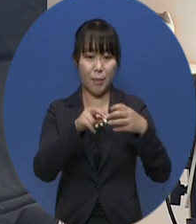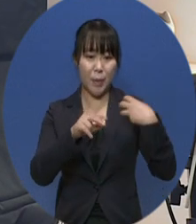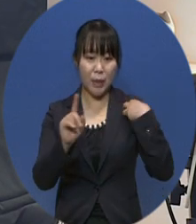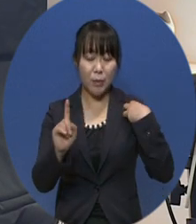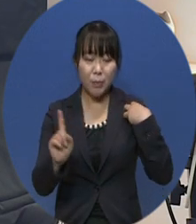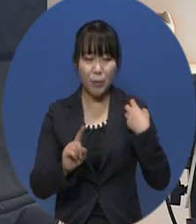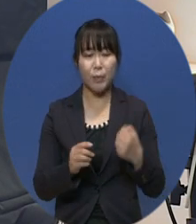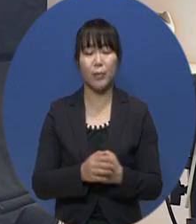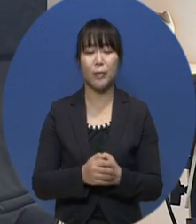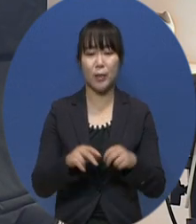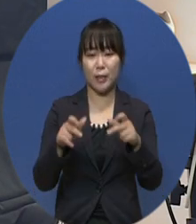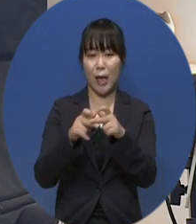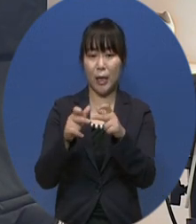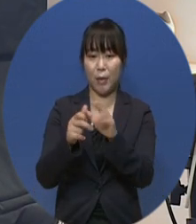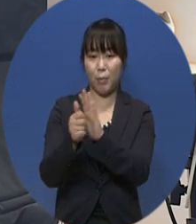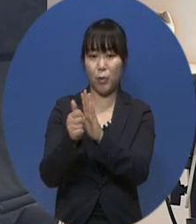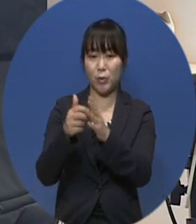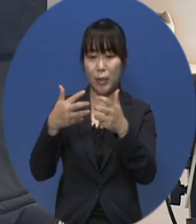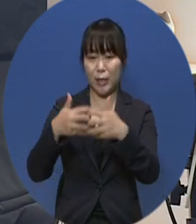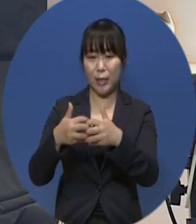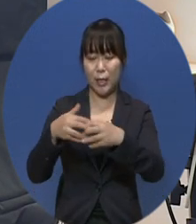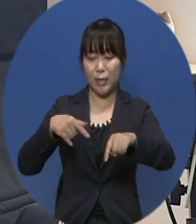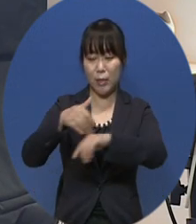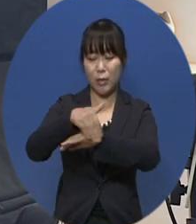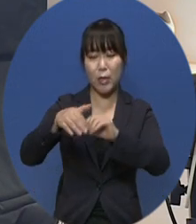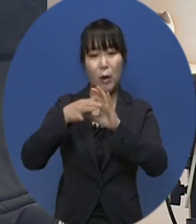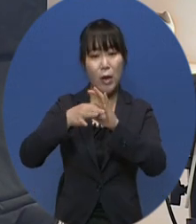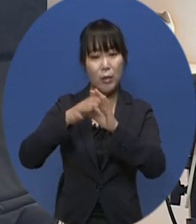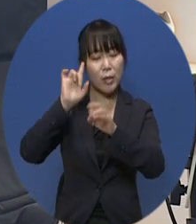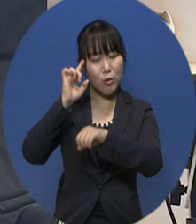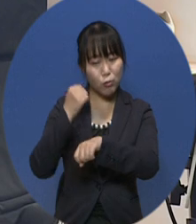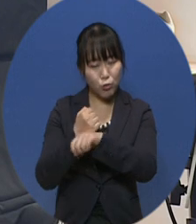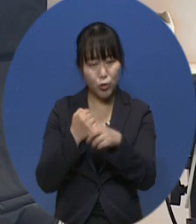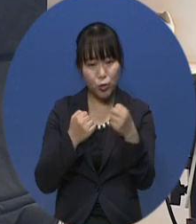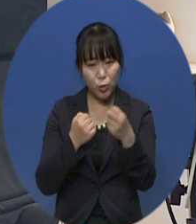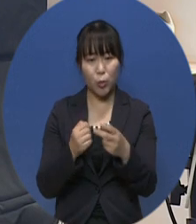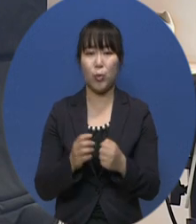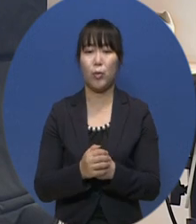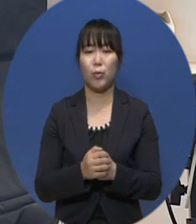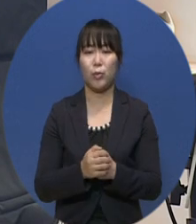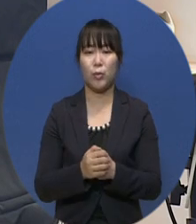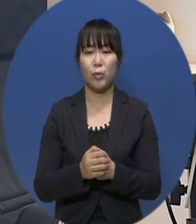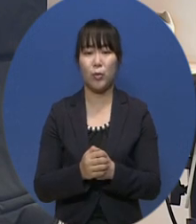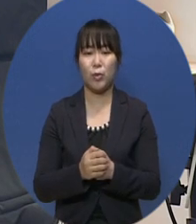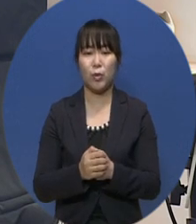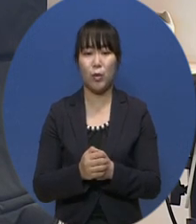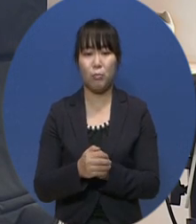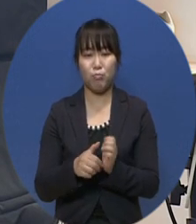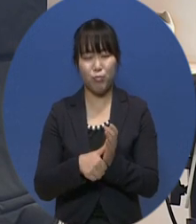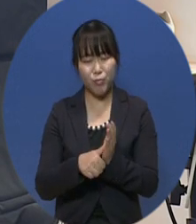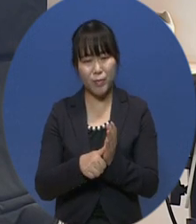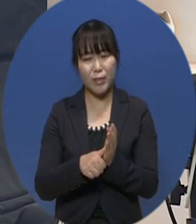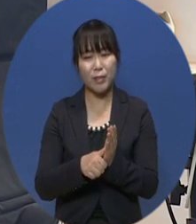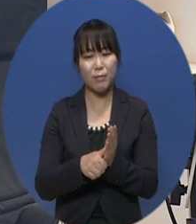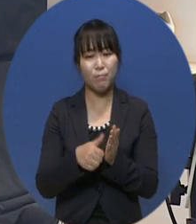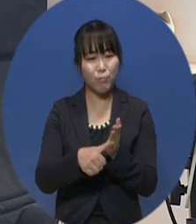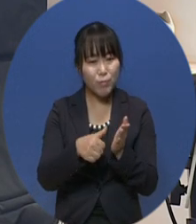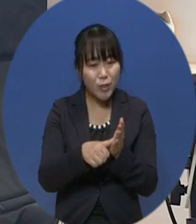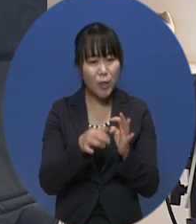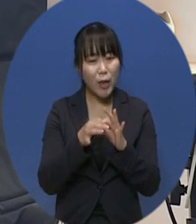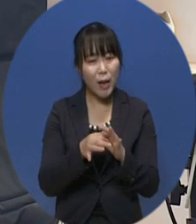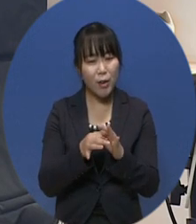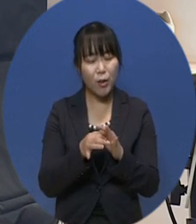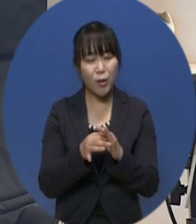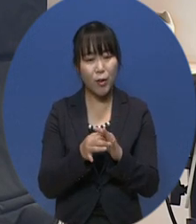네. 장애인 보조기기 정책에 대한 연구, 네. 그다음에 그 품질에 대한 대한 연구